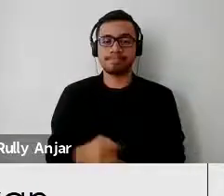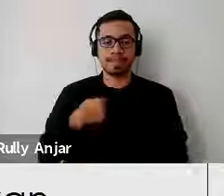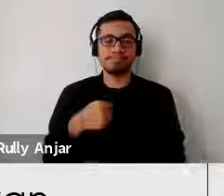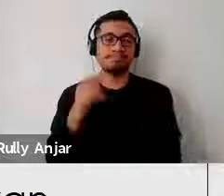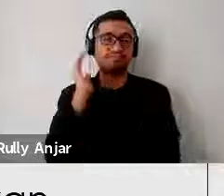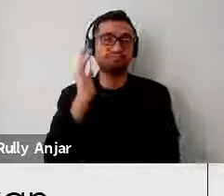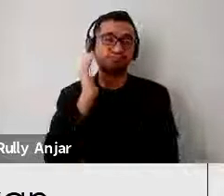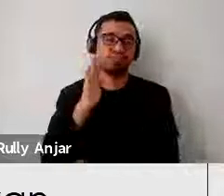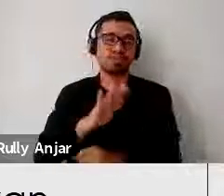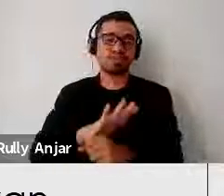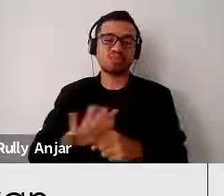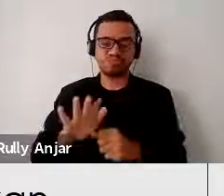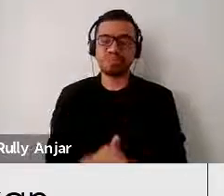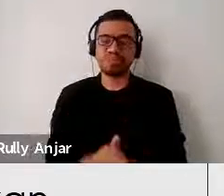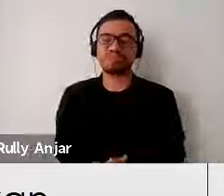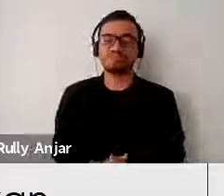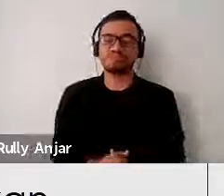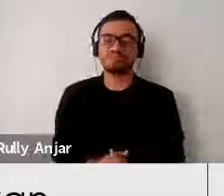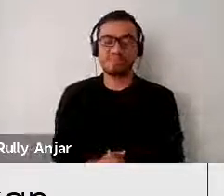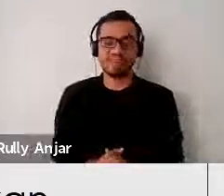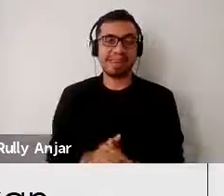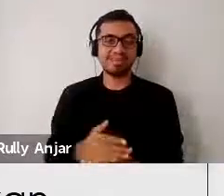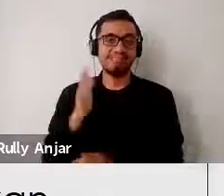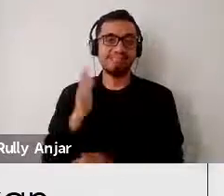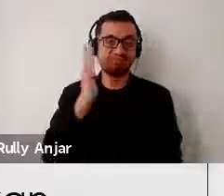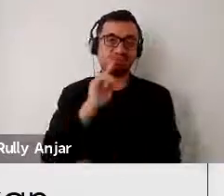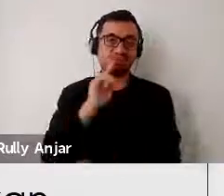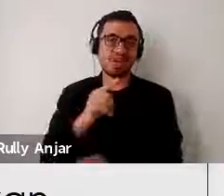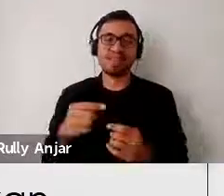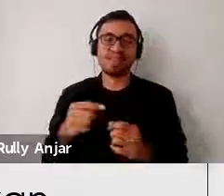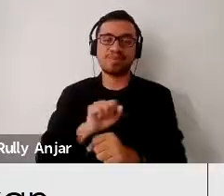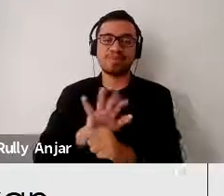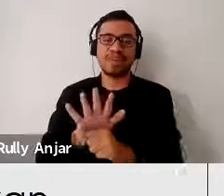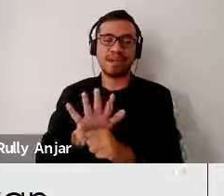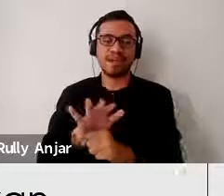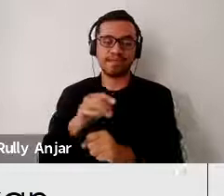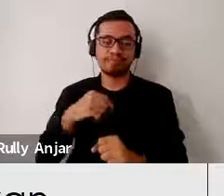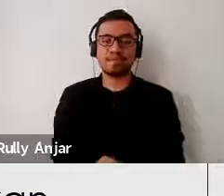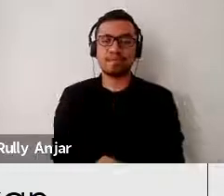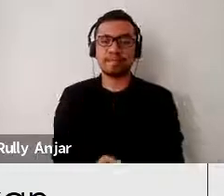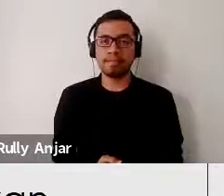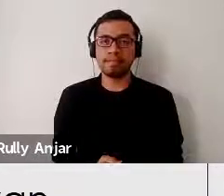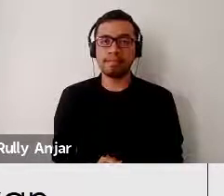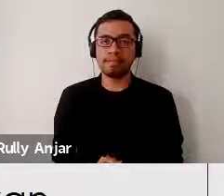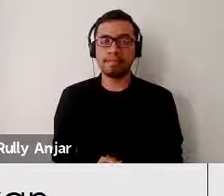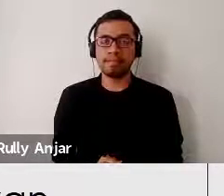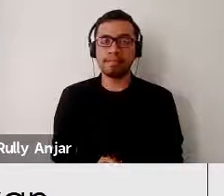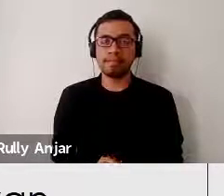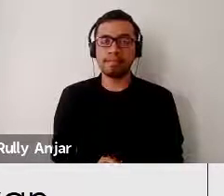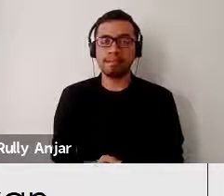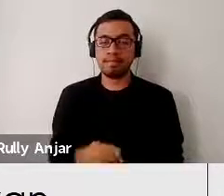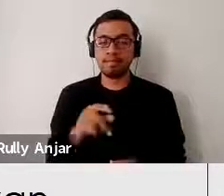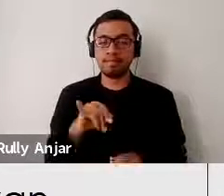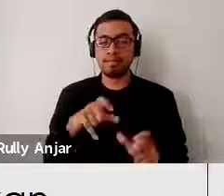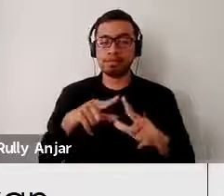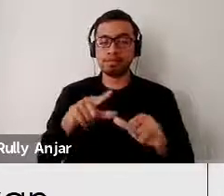sampaikan terkait dengan COVID-19 berdasarkan dari hasil studi yang dilakukan. Baik, kelihatannya